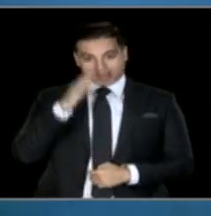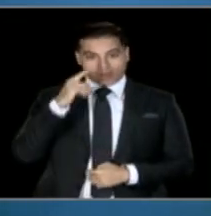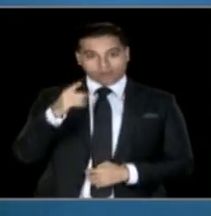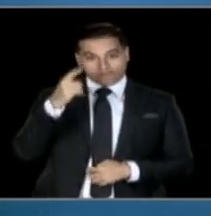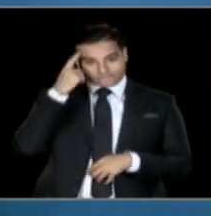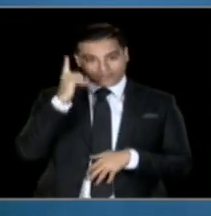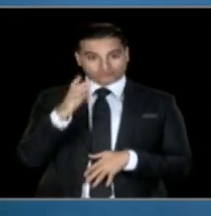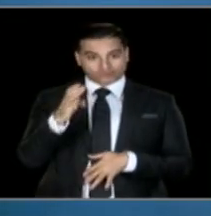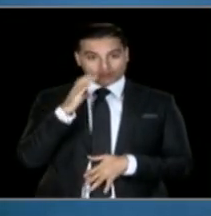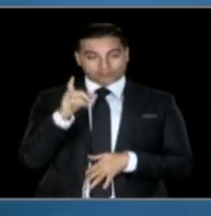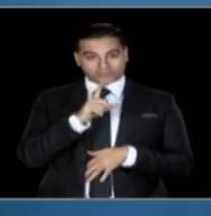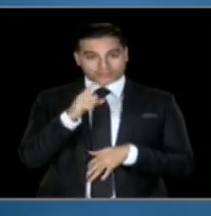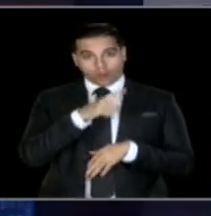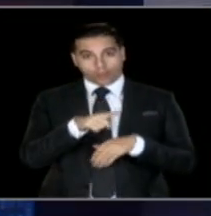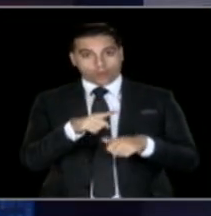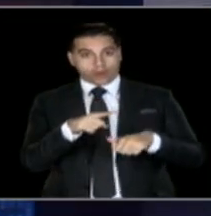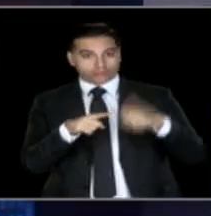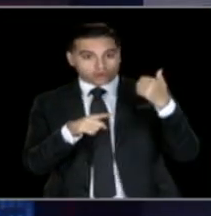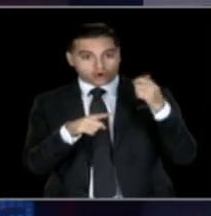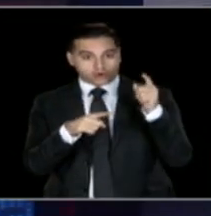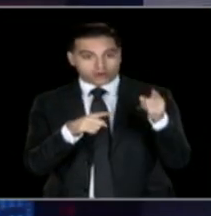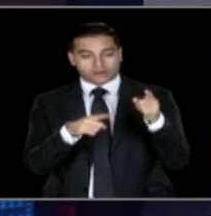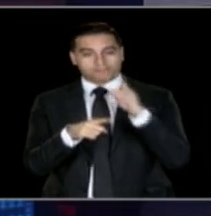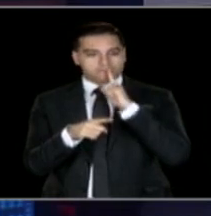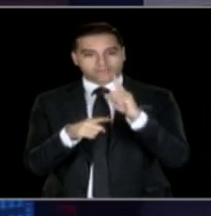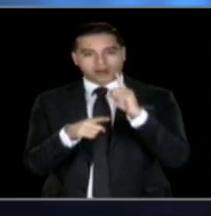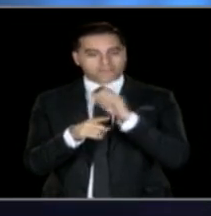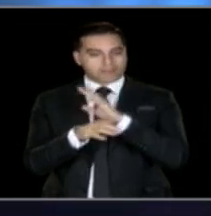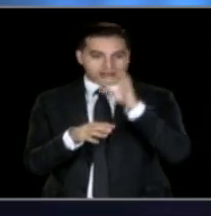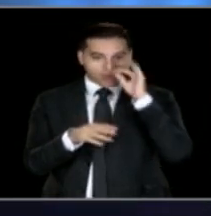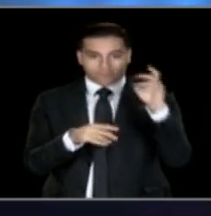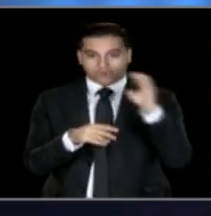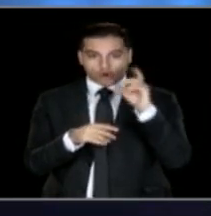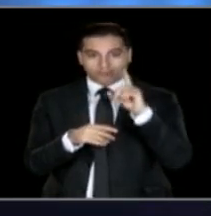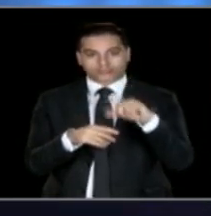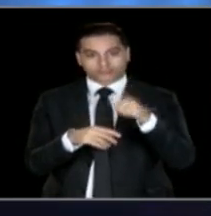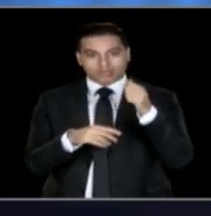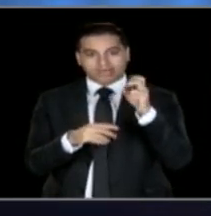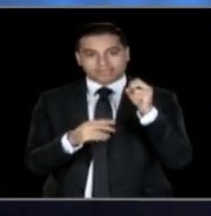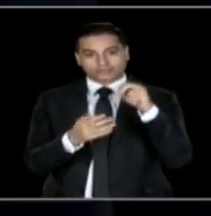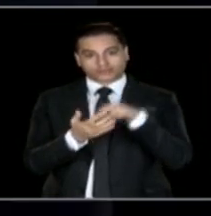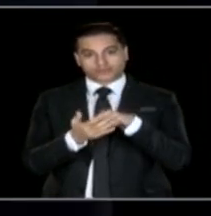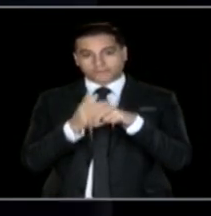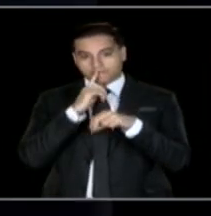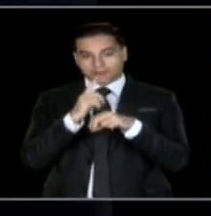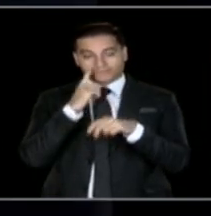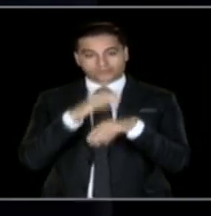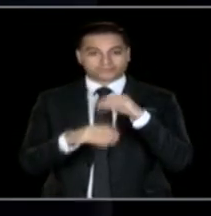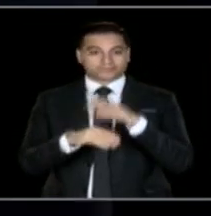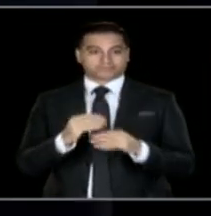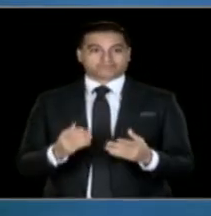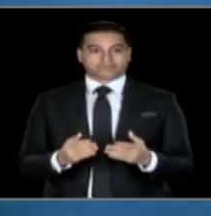ما جاوبت الصح واتعادلت، كريمة حتى لو ما جاوبتش صح هترجع بخمسة وعشرين